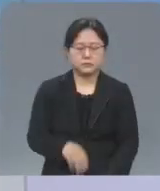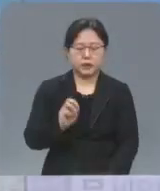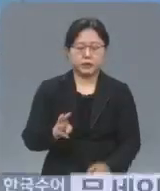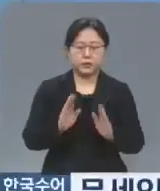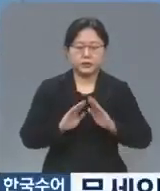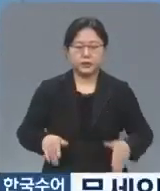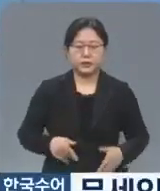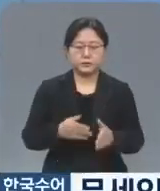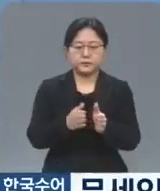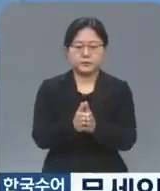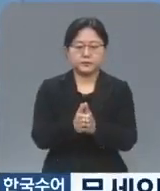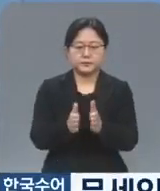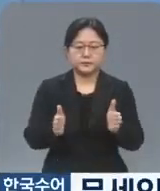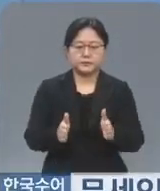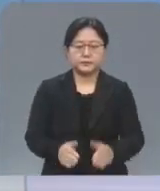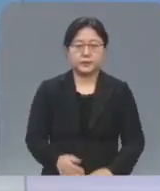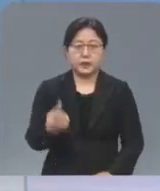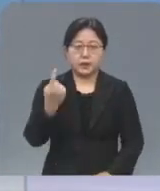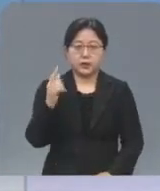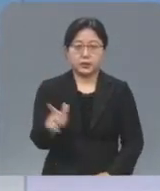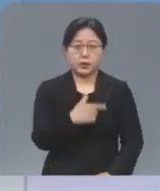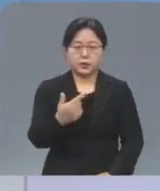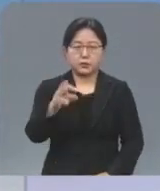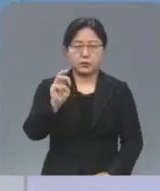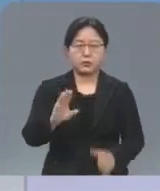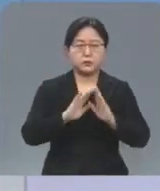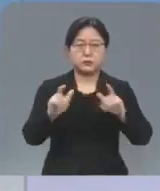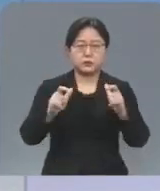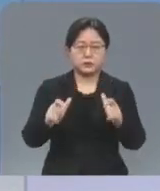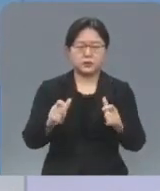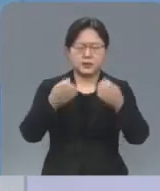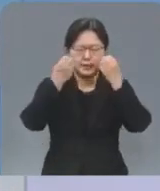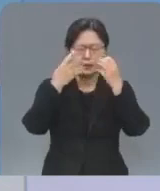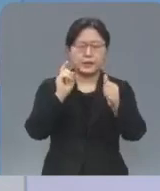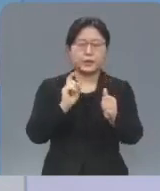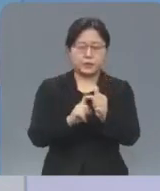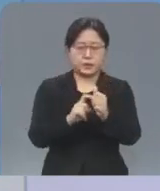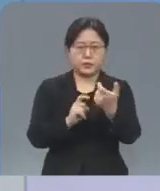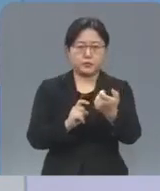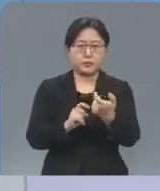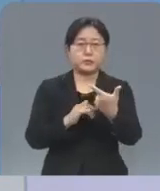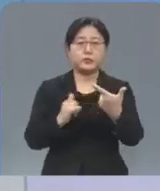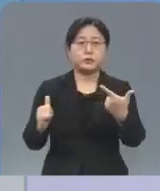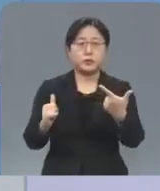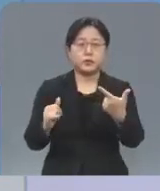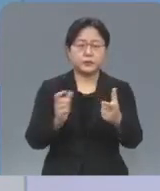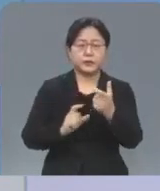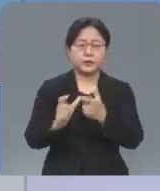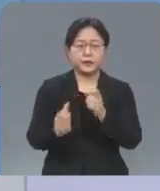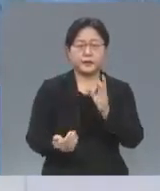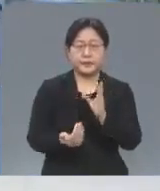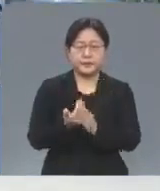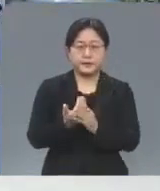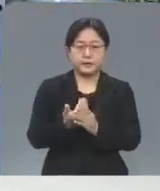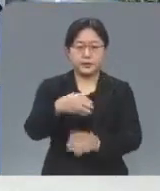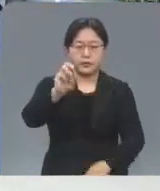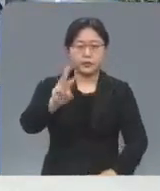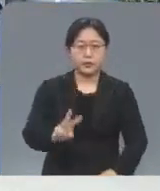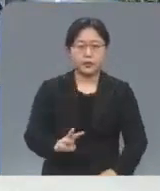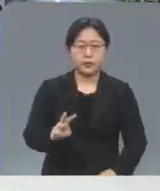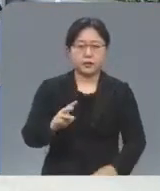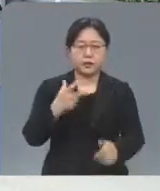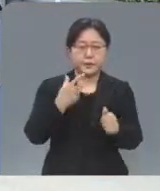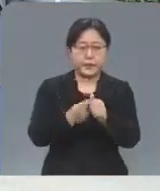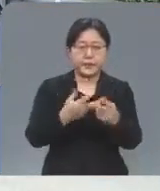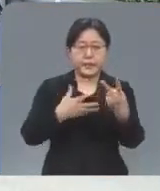계속해서 광주 전남권 뉴스입니다. 어제 하루 광주와 전남에서 신규 확진자 66명이 추가됐습니다. 광주에서는